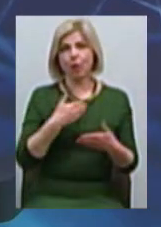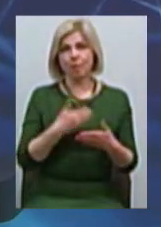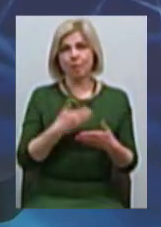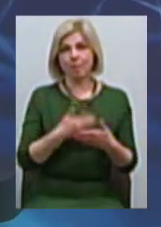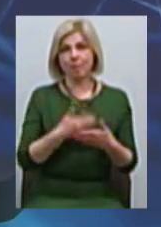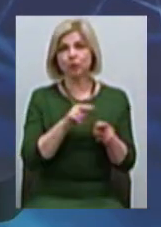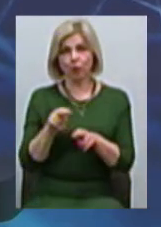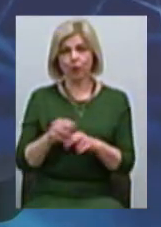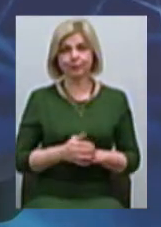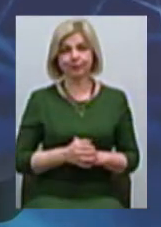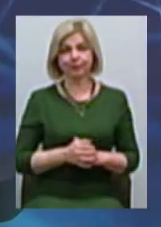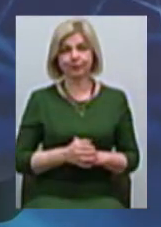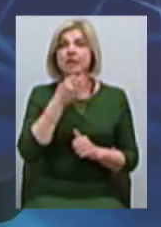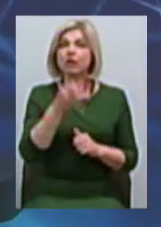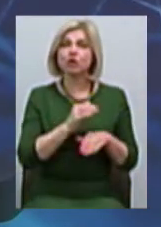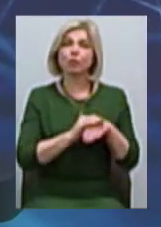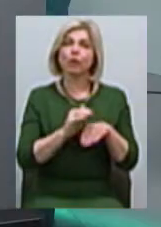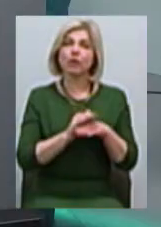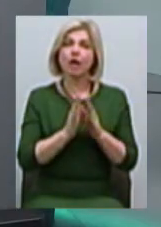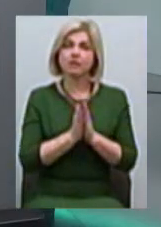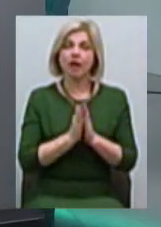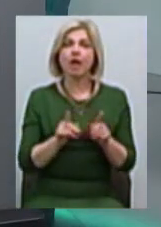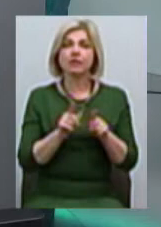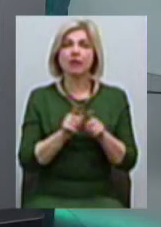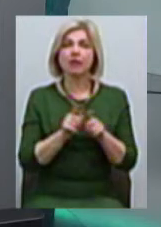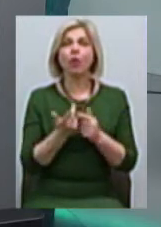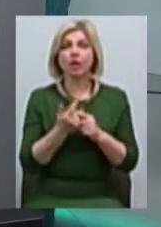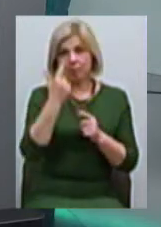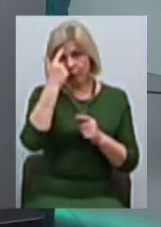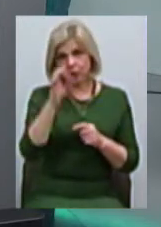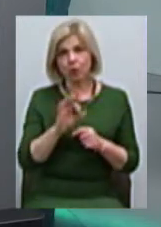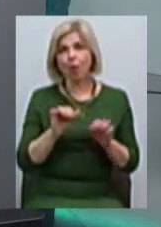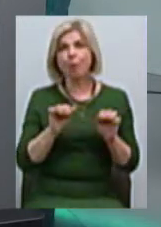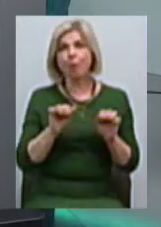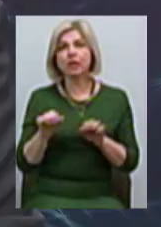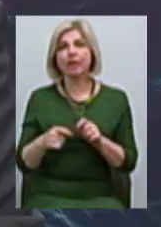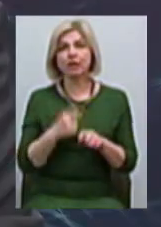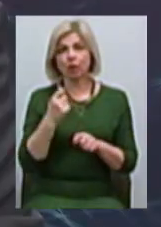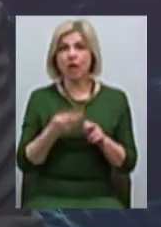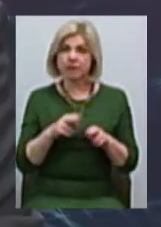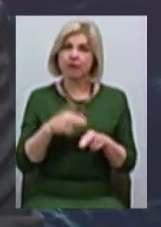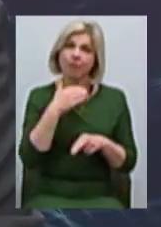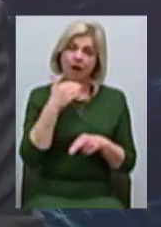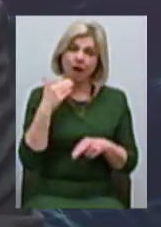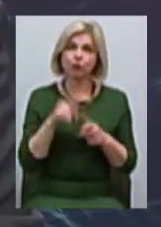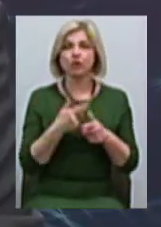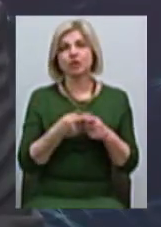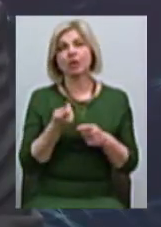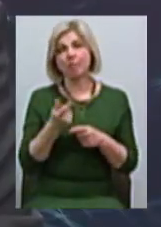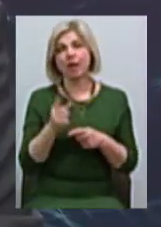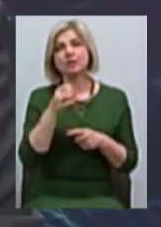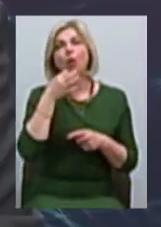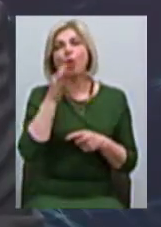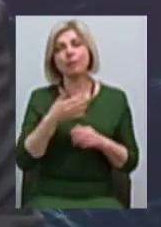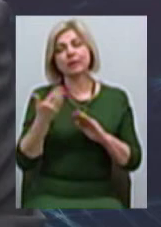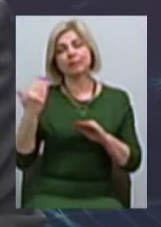А скажіть, будь ласка, така кількість повідомлень про можливі порушення – це багато чи мало за досвідом минулих